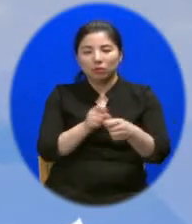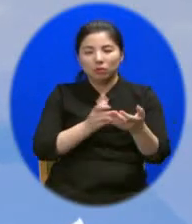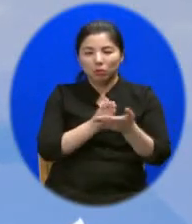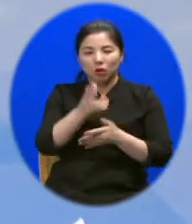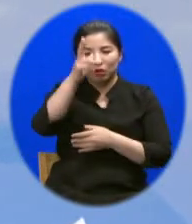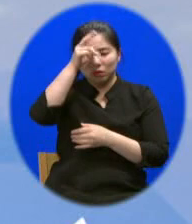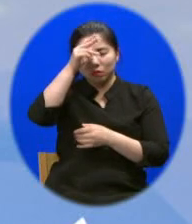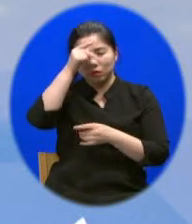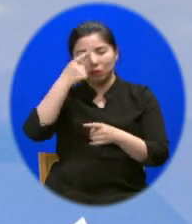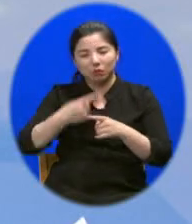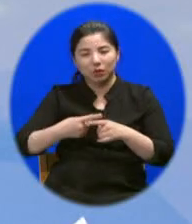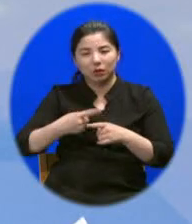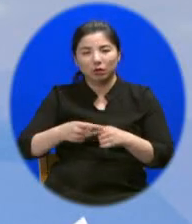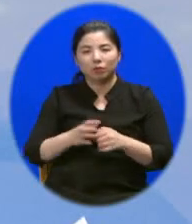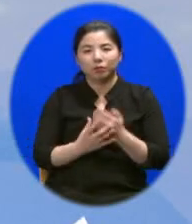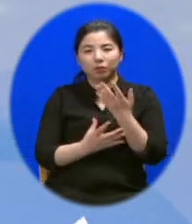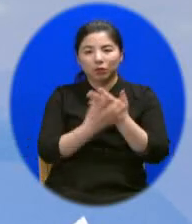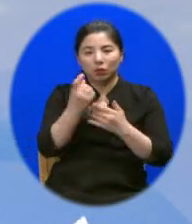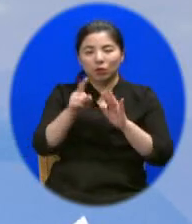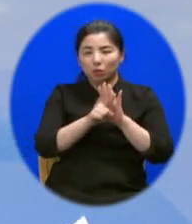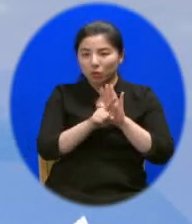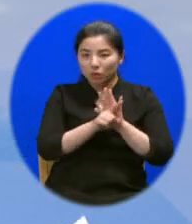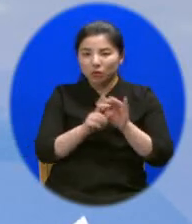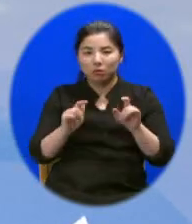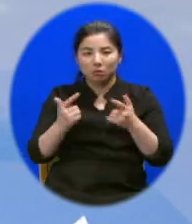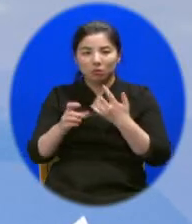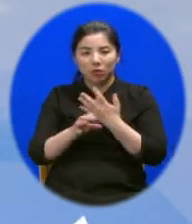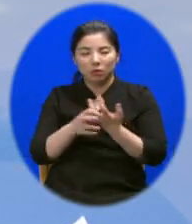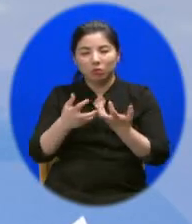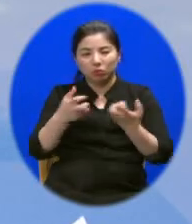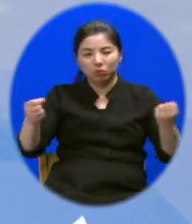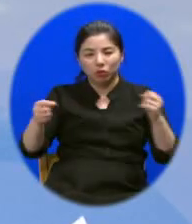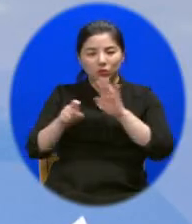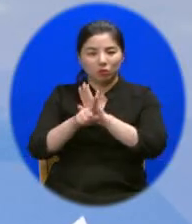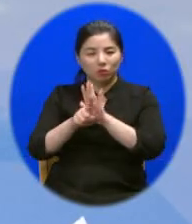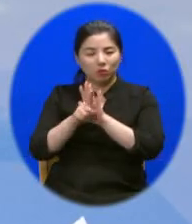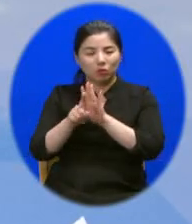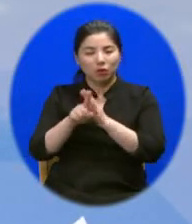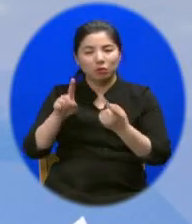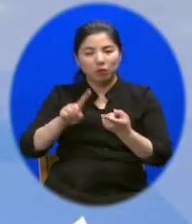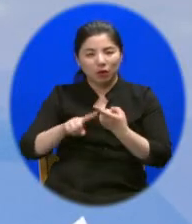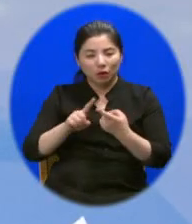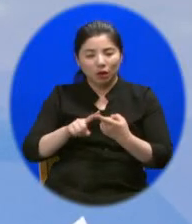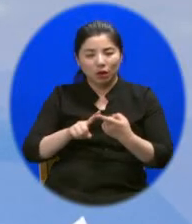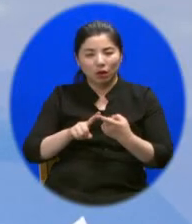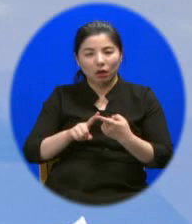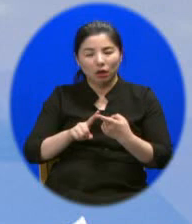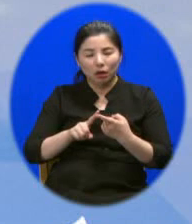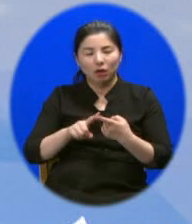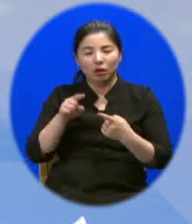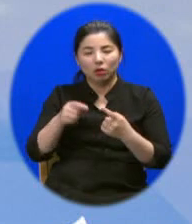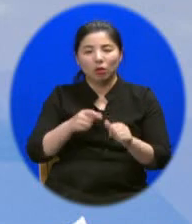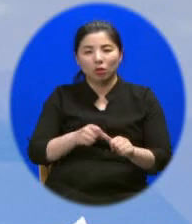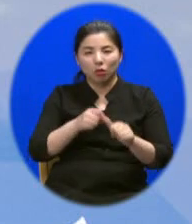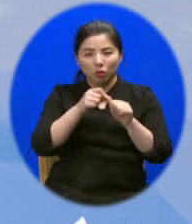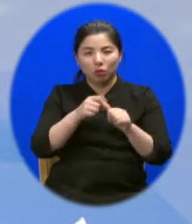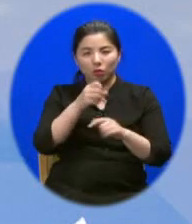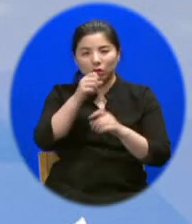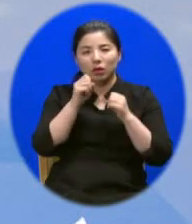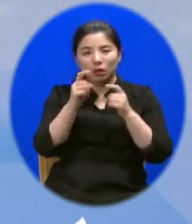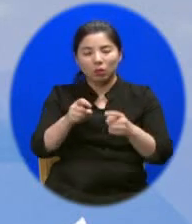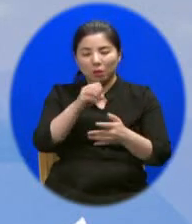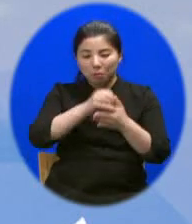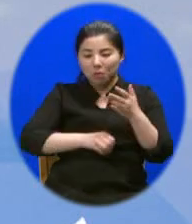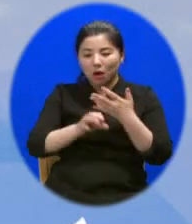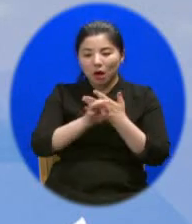경찰도 마찬가지였는데 요 통한 모집을 할 거냐 분리 모집을 할 거냐 라고 하는 모집 단계에서부터 구형 기회가 배제되는 제도가